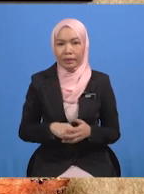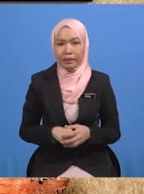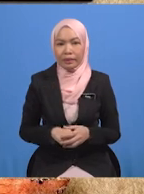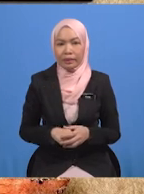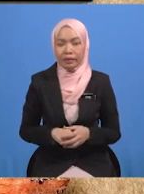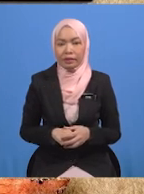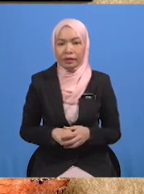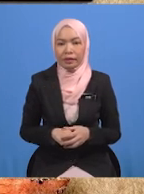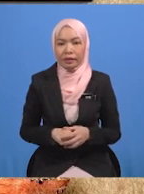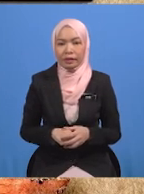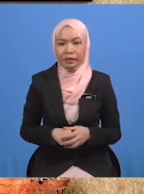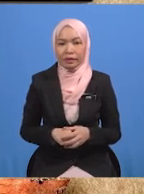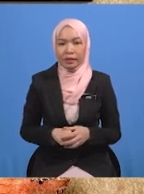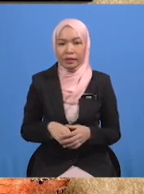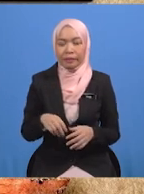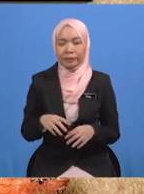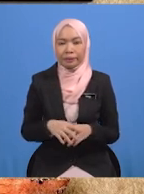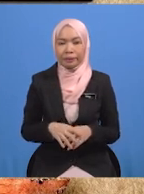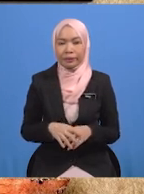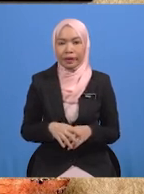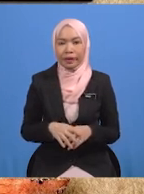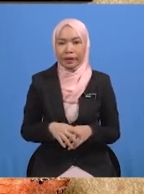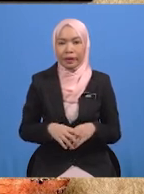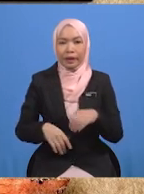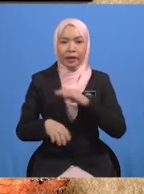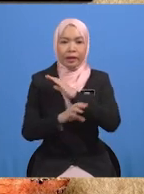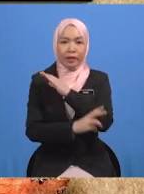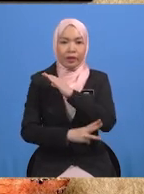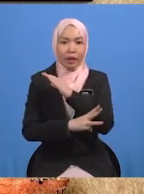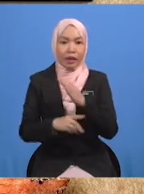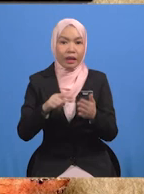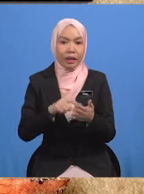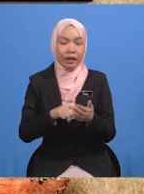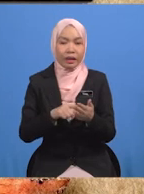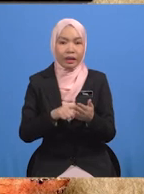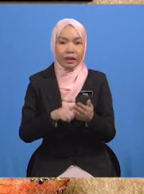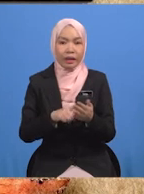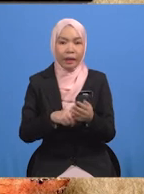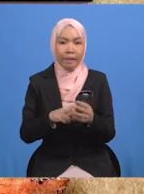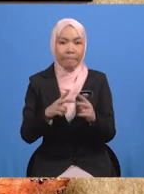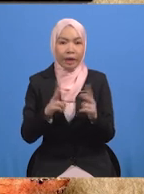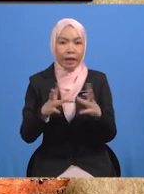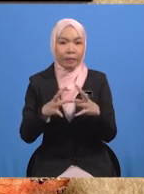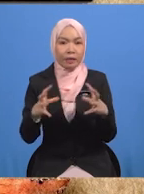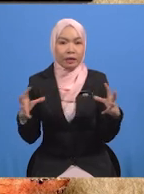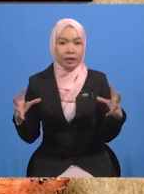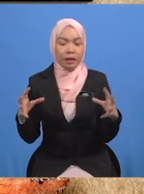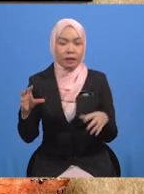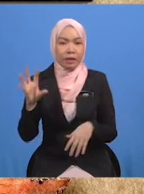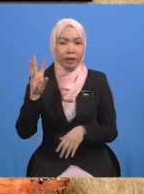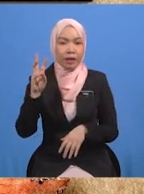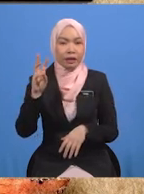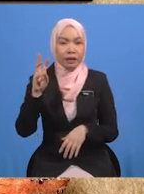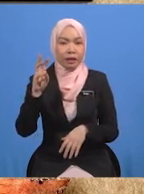Empayar ini merupakan empayar Islam yang terbesar memerintah Turki selama 600 tahun.